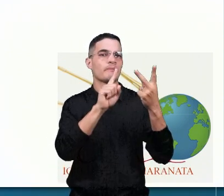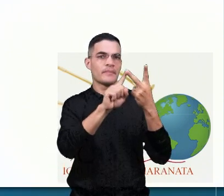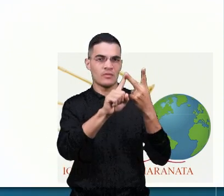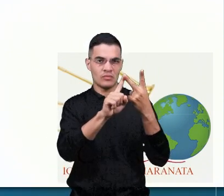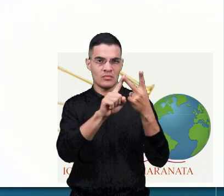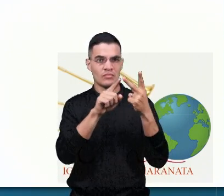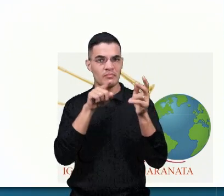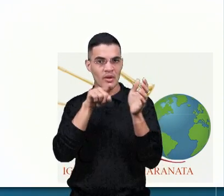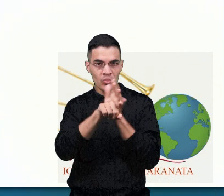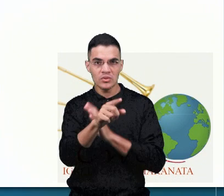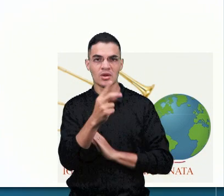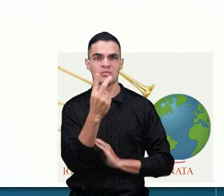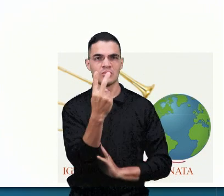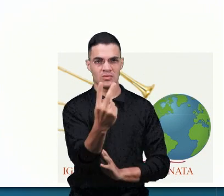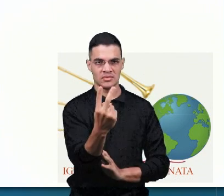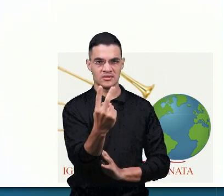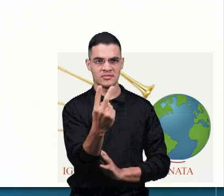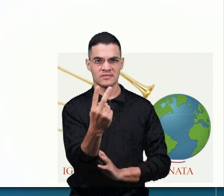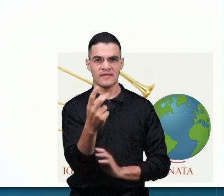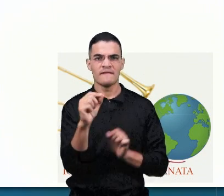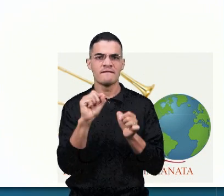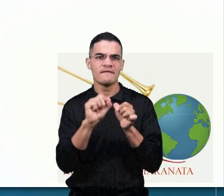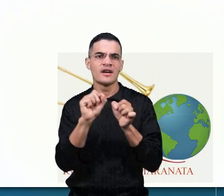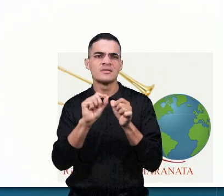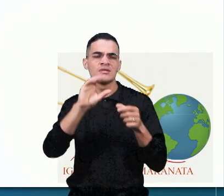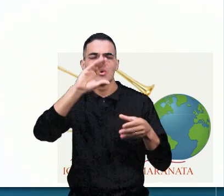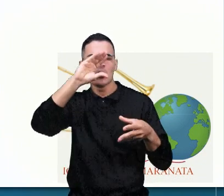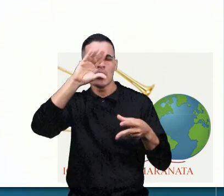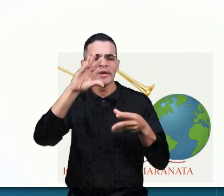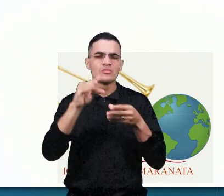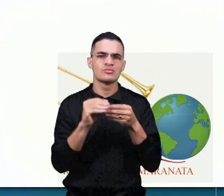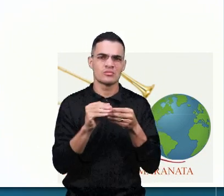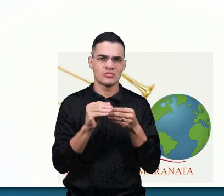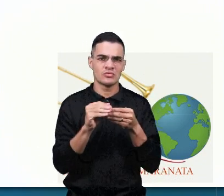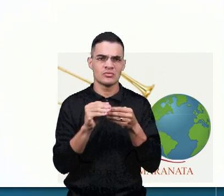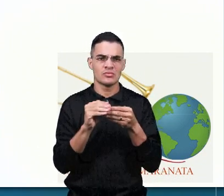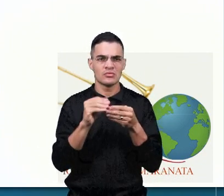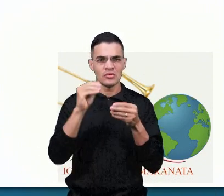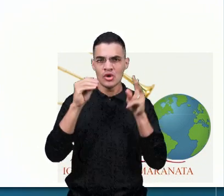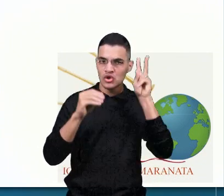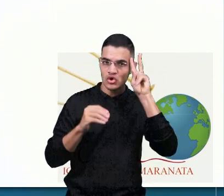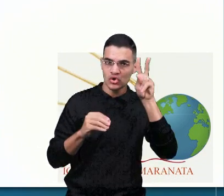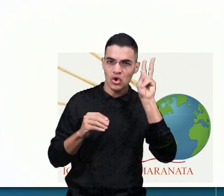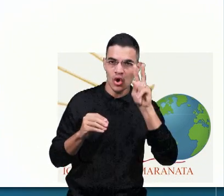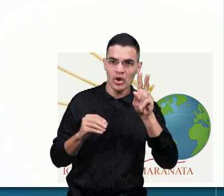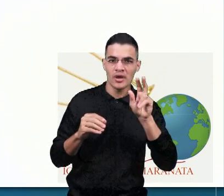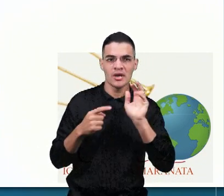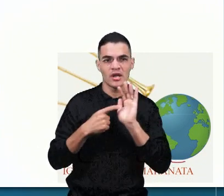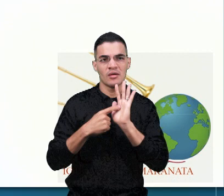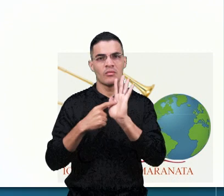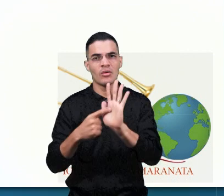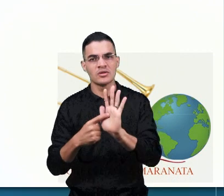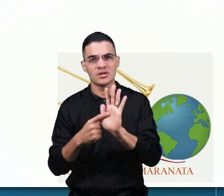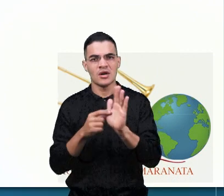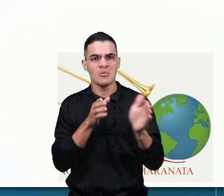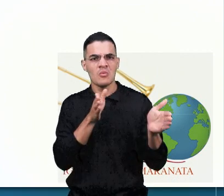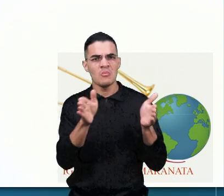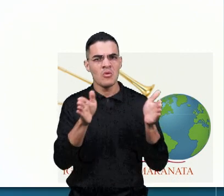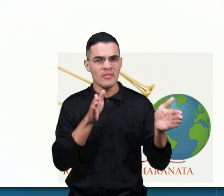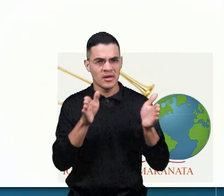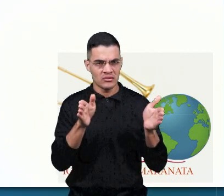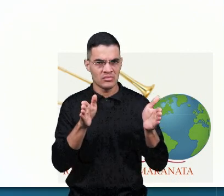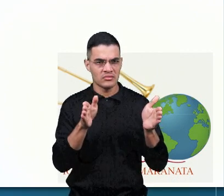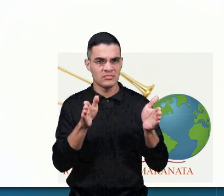Deuxième question, faites un petit résumé des faits historiques qui identifie